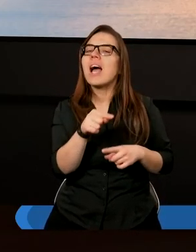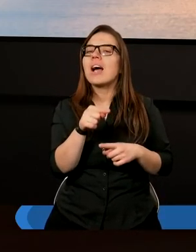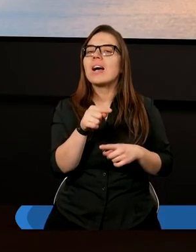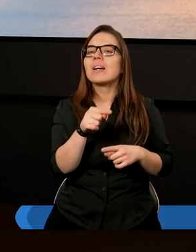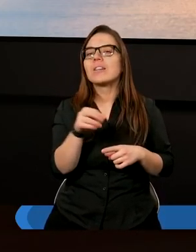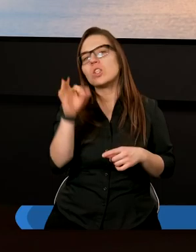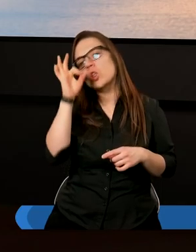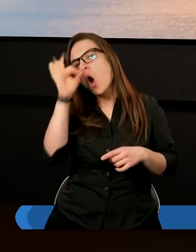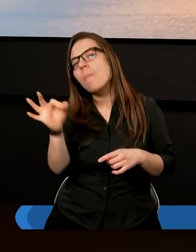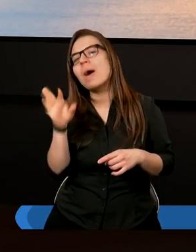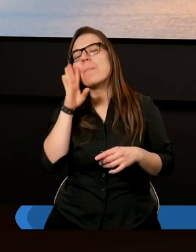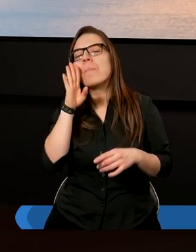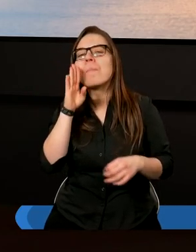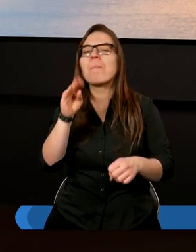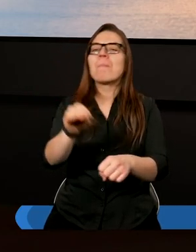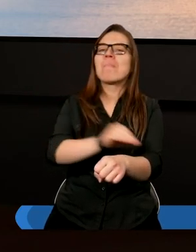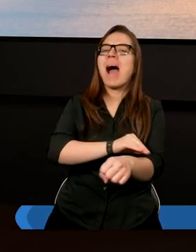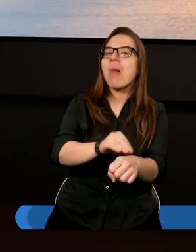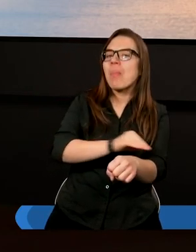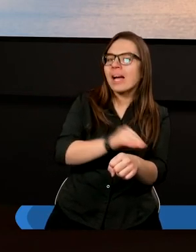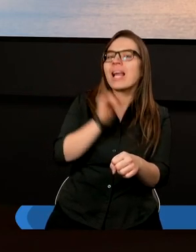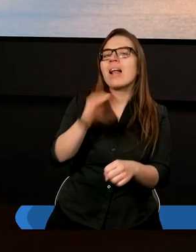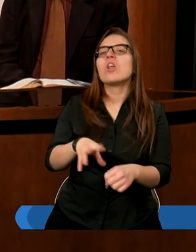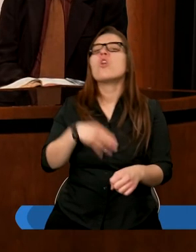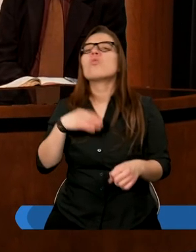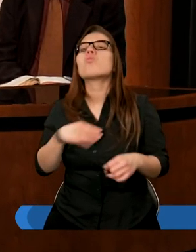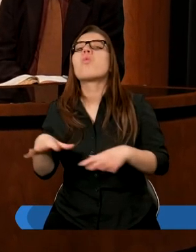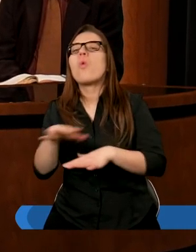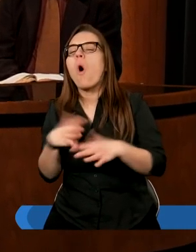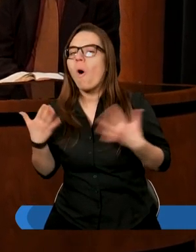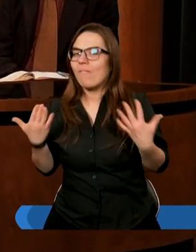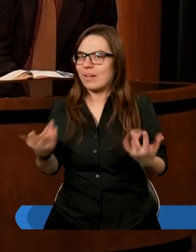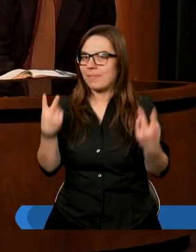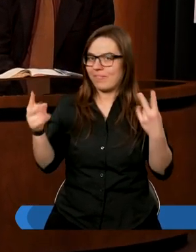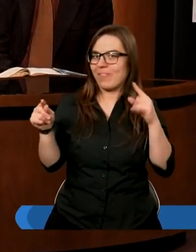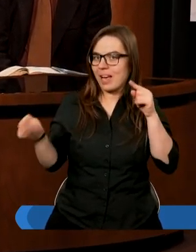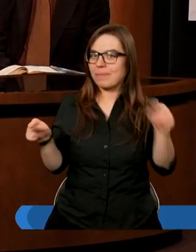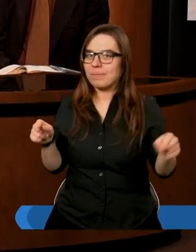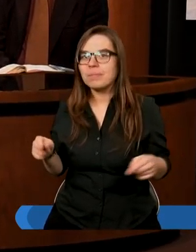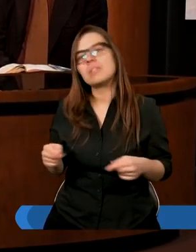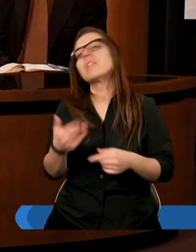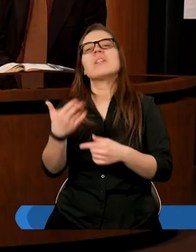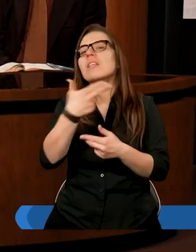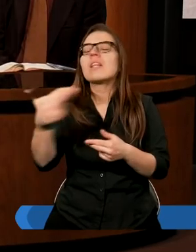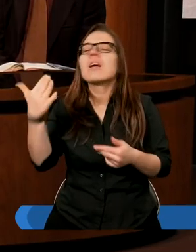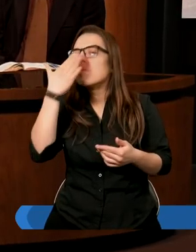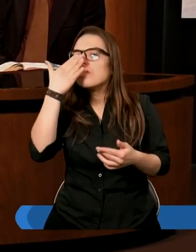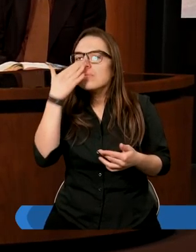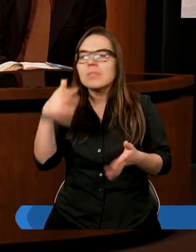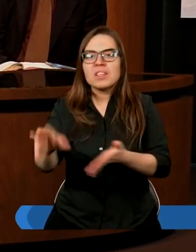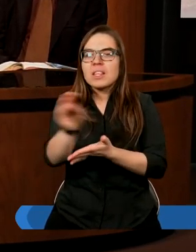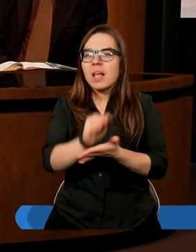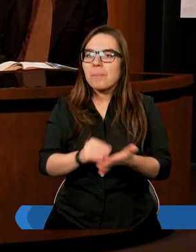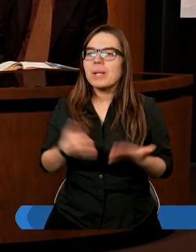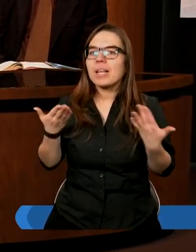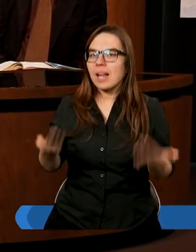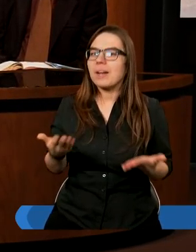dobrami materialnymi. No, co na ten temat jest napisane